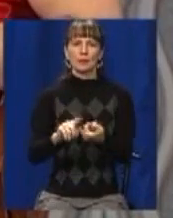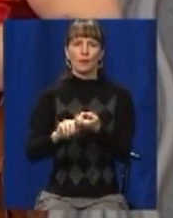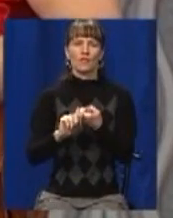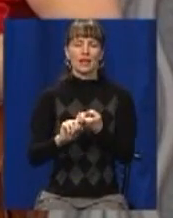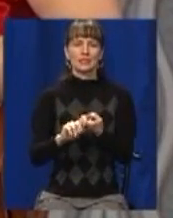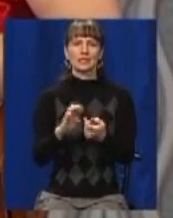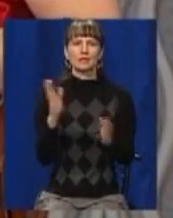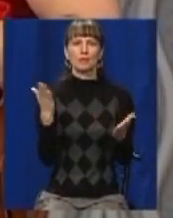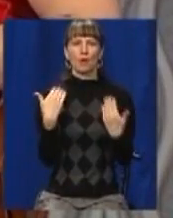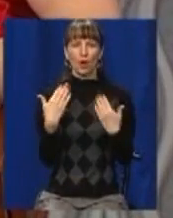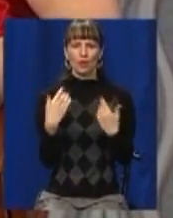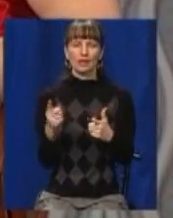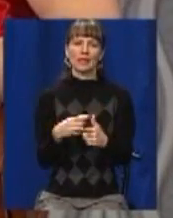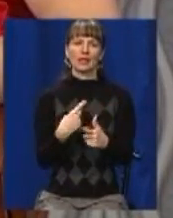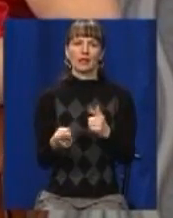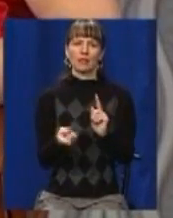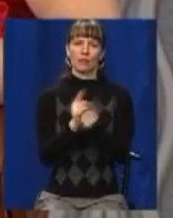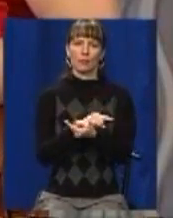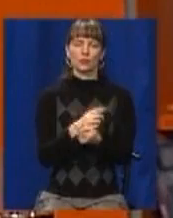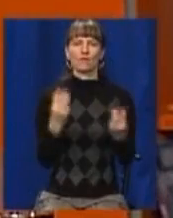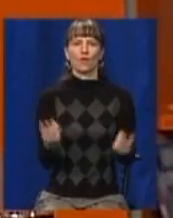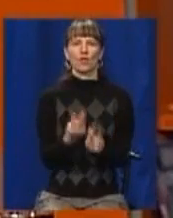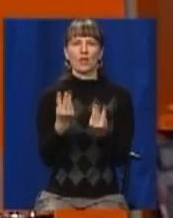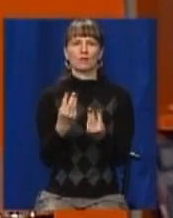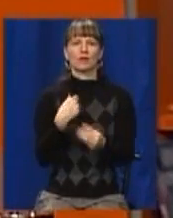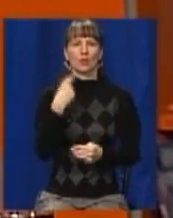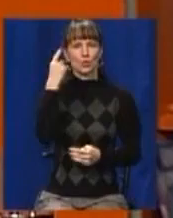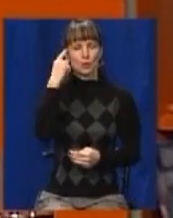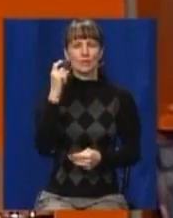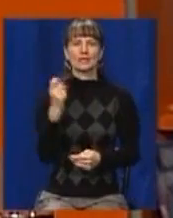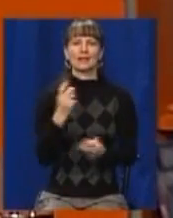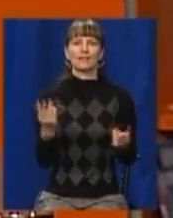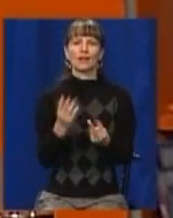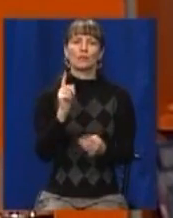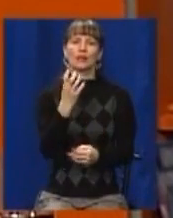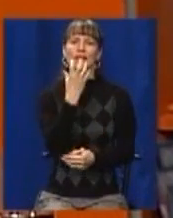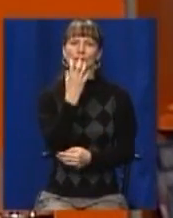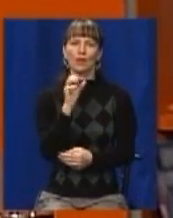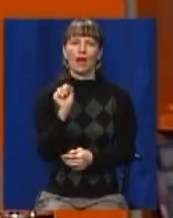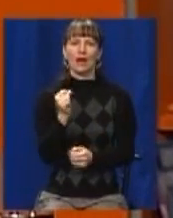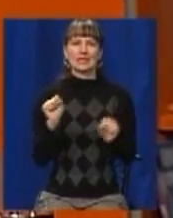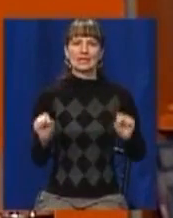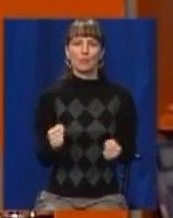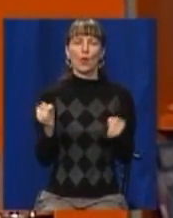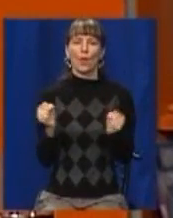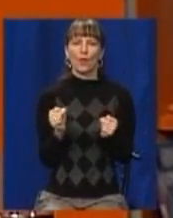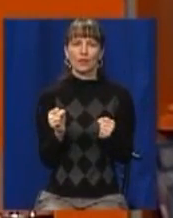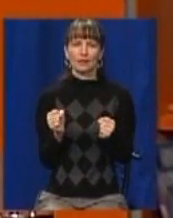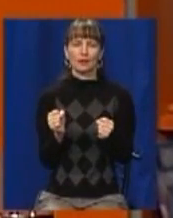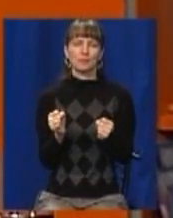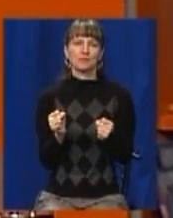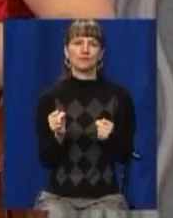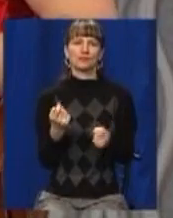пов'язані з прохолодою чи навпаки з вогнем? Ну, я думаю, з вогнем, тому що тепло, а зимою холодно. Якось... Тобто в тебе